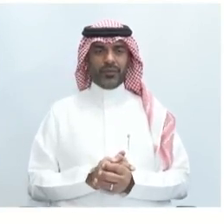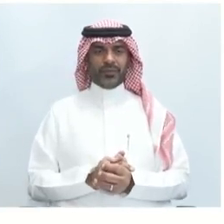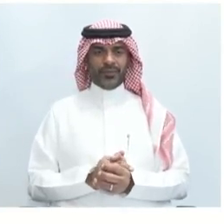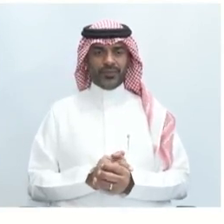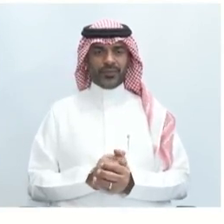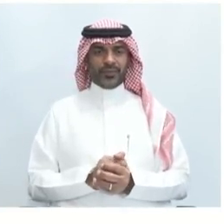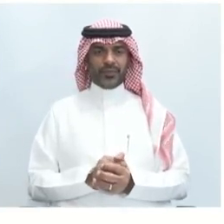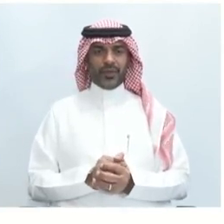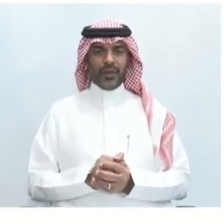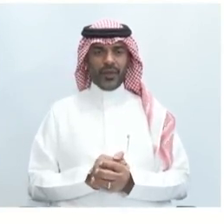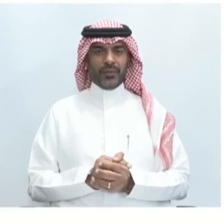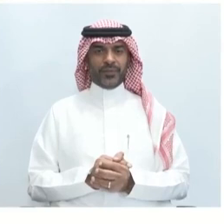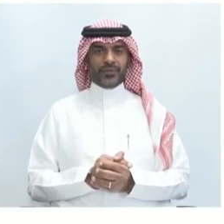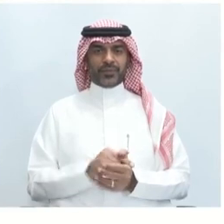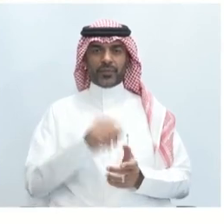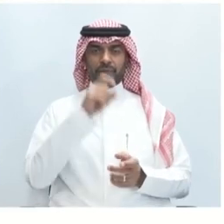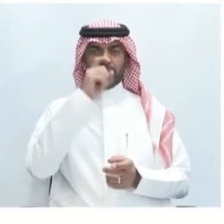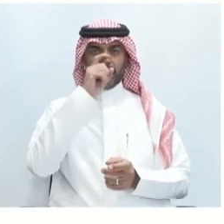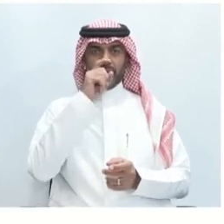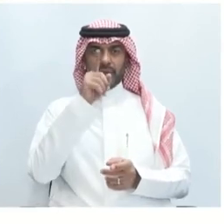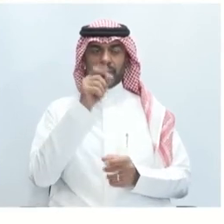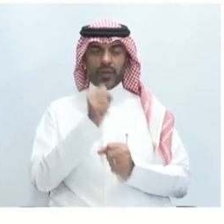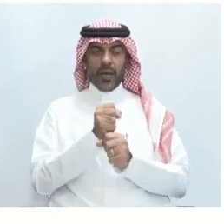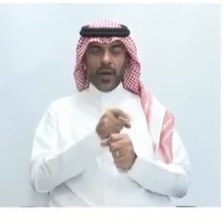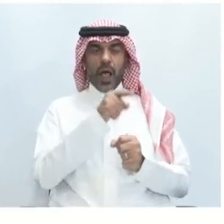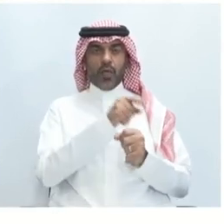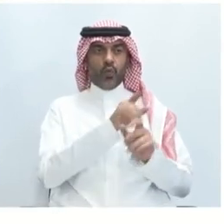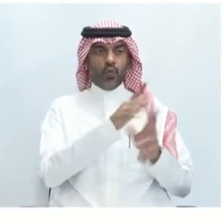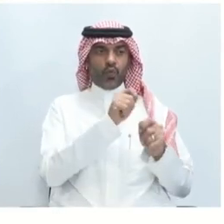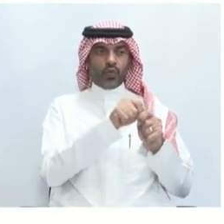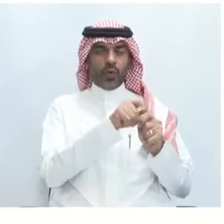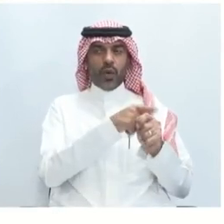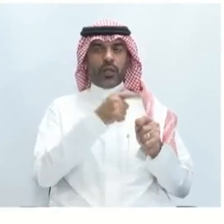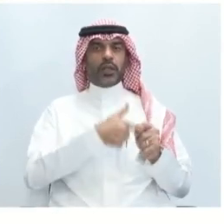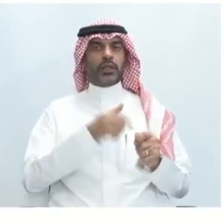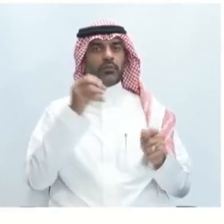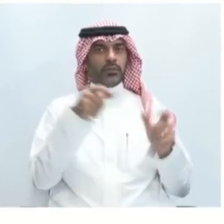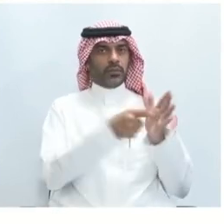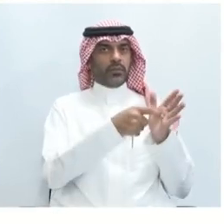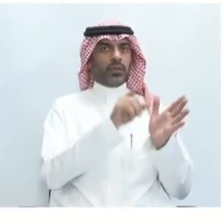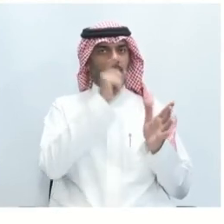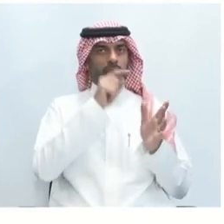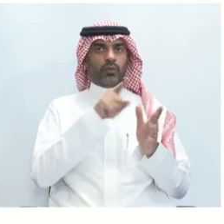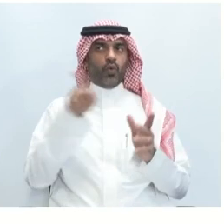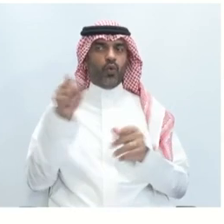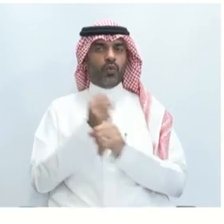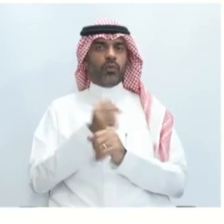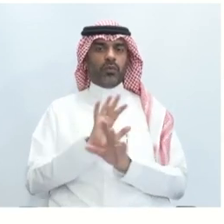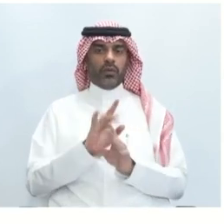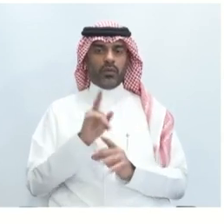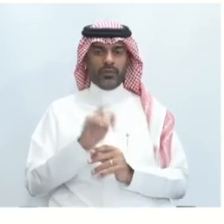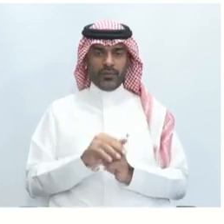اخرى او خاصه للاخرين تذكر ان تتبع القواعد التي تعلمتها عند كتابه